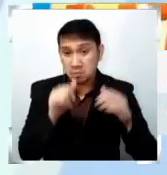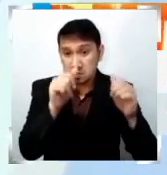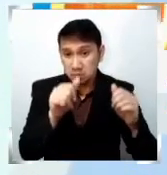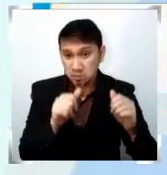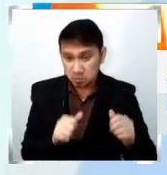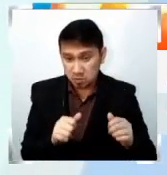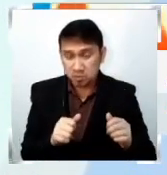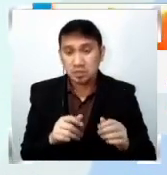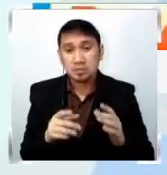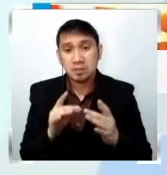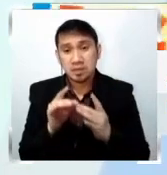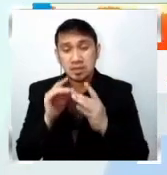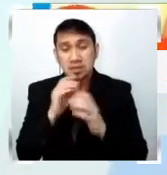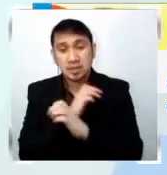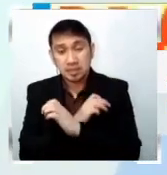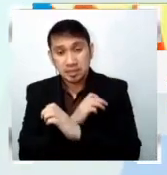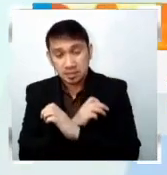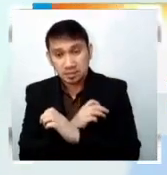Mga LED,